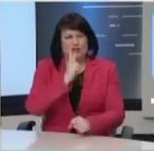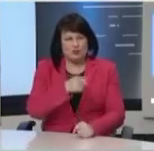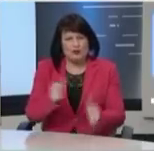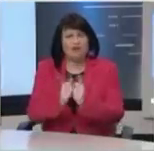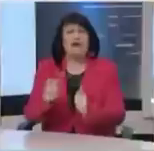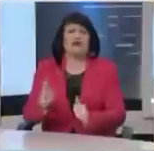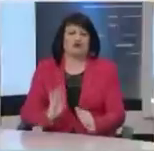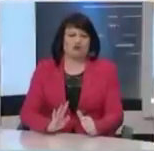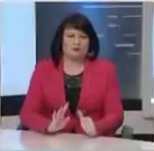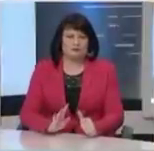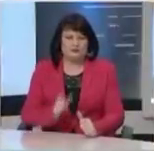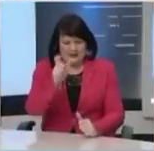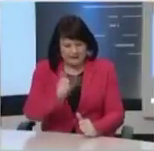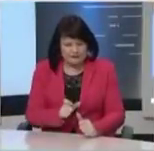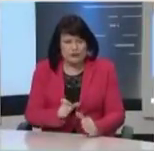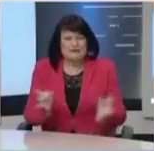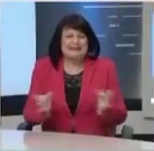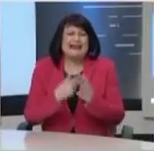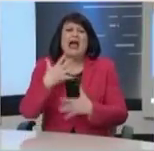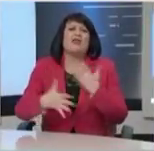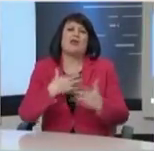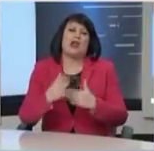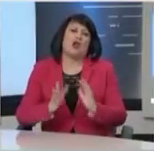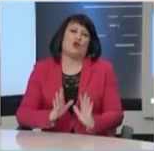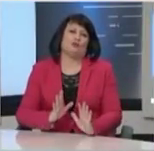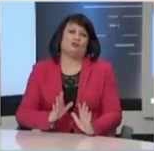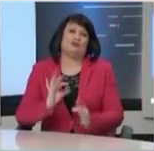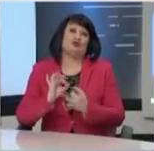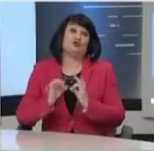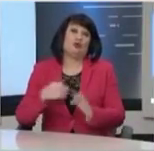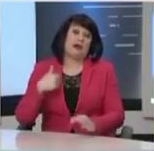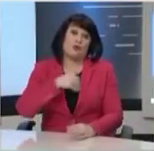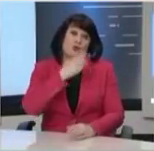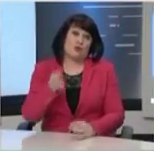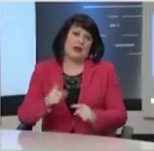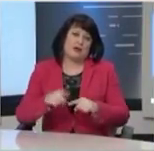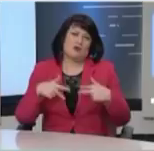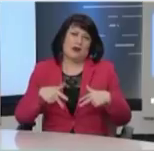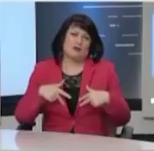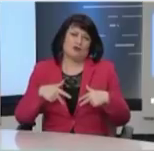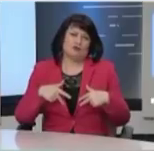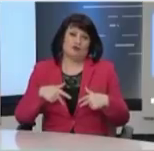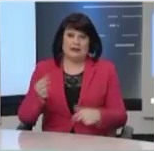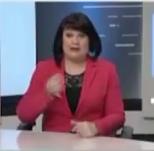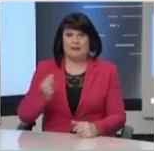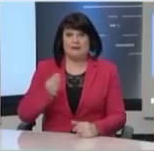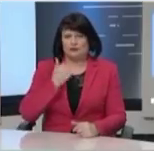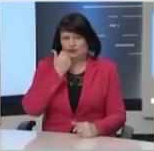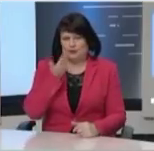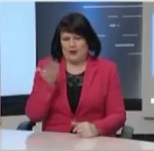κατηγορούμενου για ένα από τα μεγαλύτερα σκάνδαλα στην ιστορία του ελληνικού κράτους, που μας λέγατε δίχως